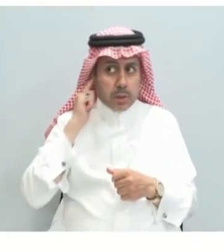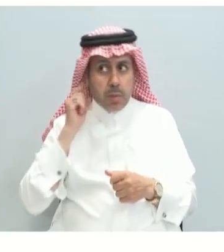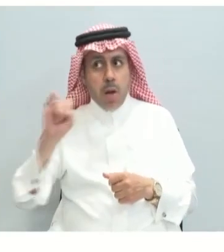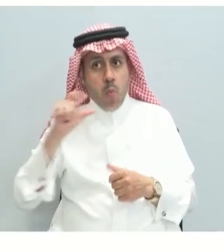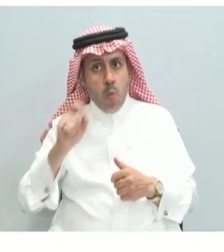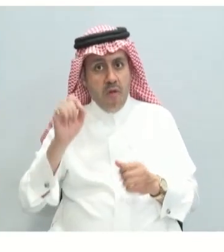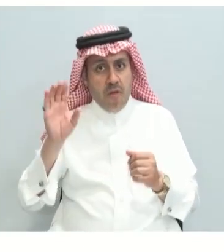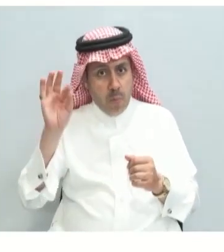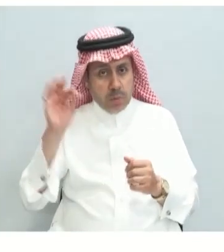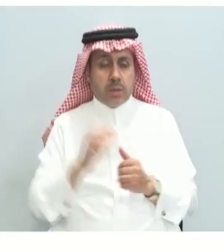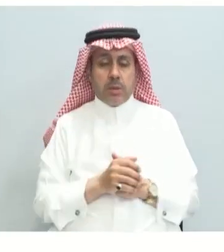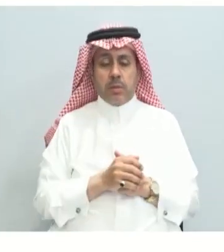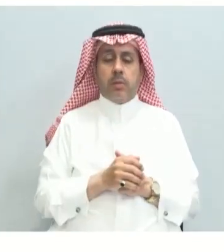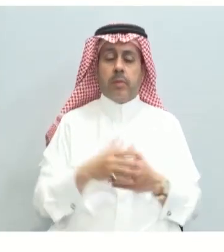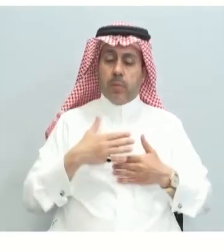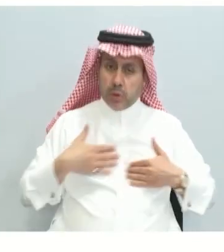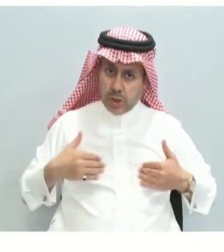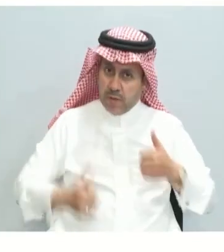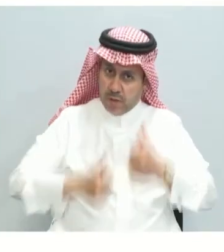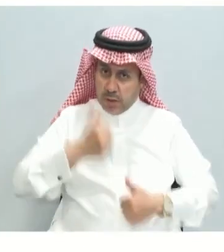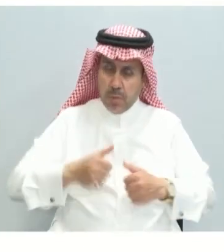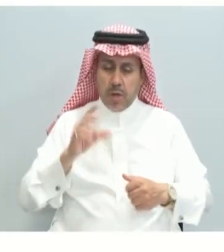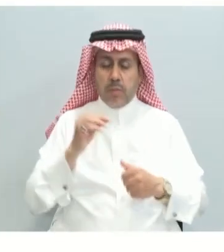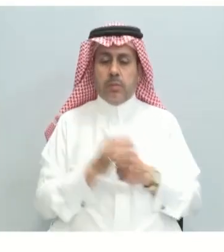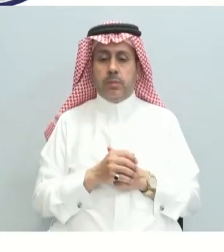موفق فيستبشر بالفلاح